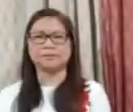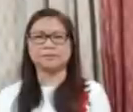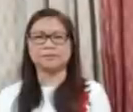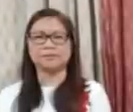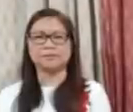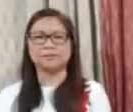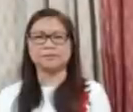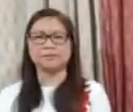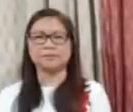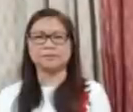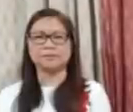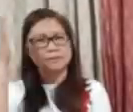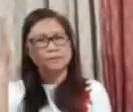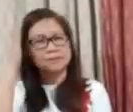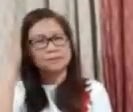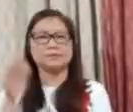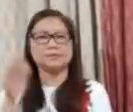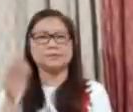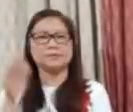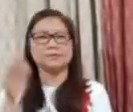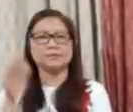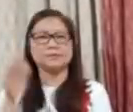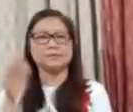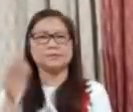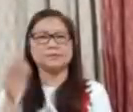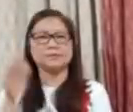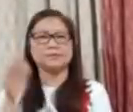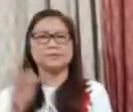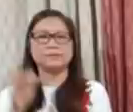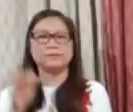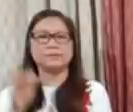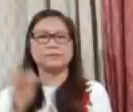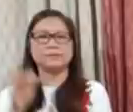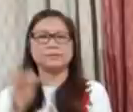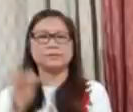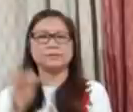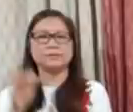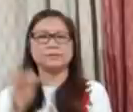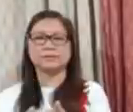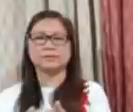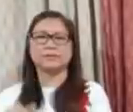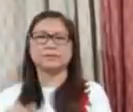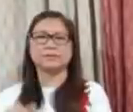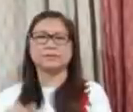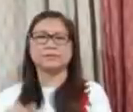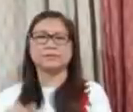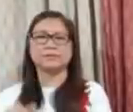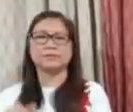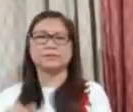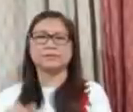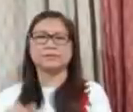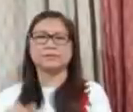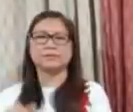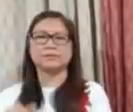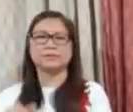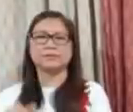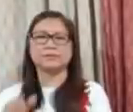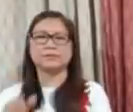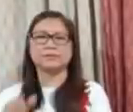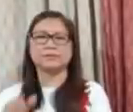ay nalalapit na ang pasukan ng ating mga anak sa darating na August 24. Sa kabila ng pandemya na ating